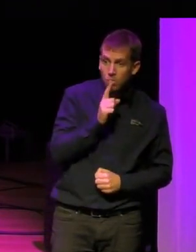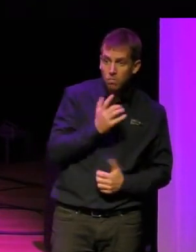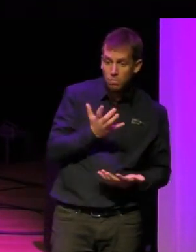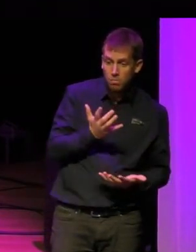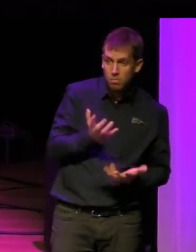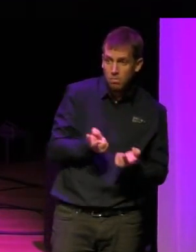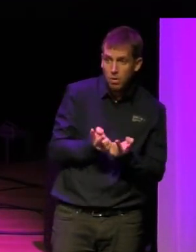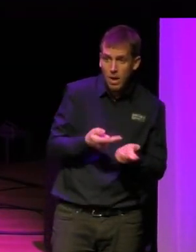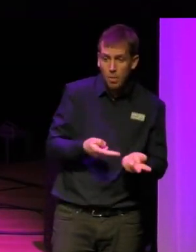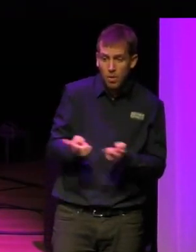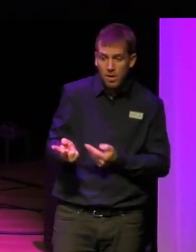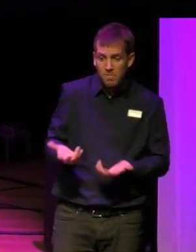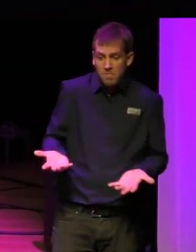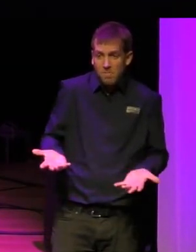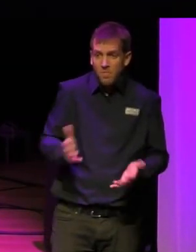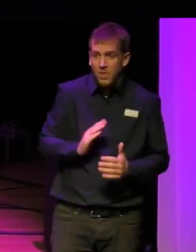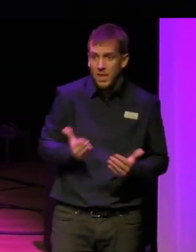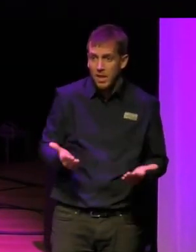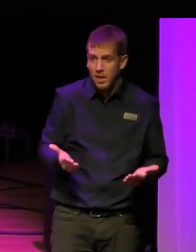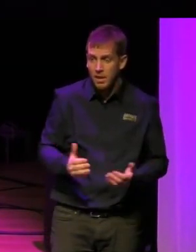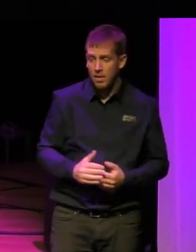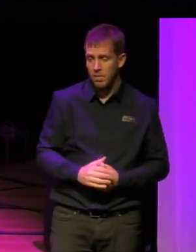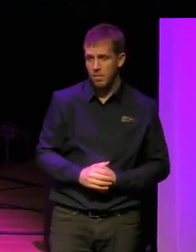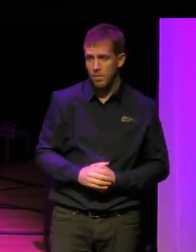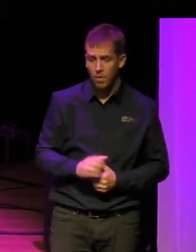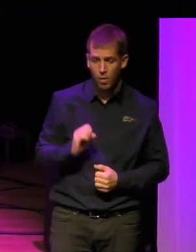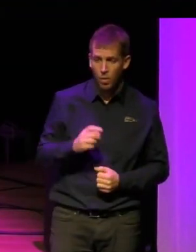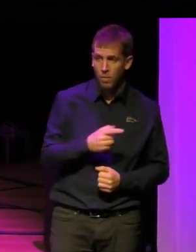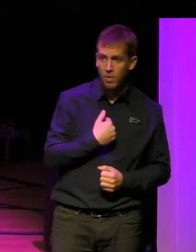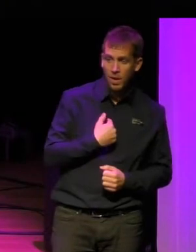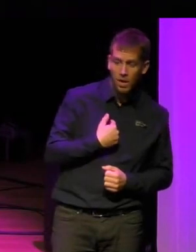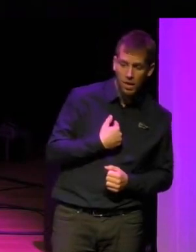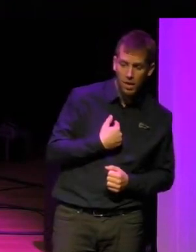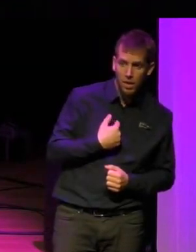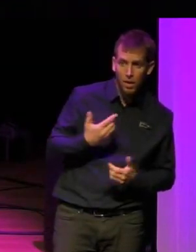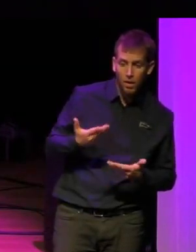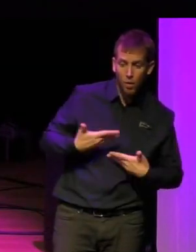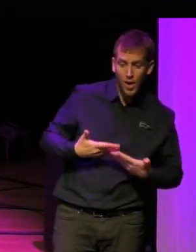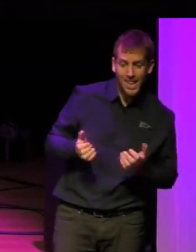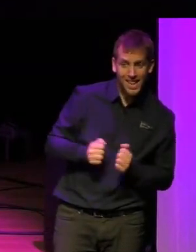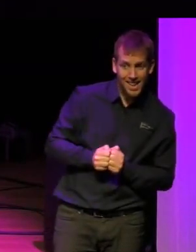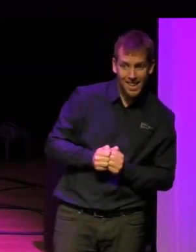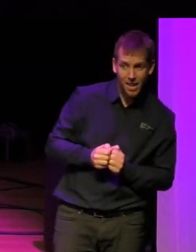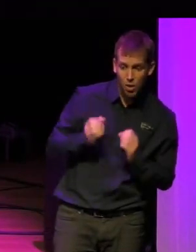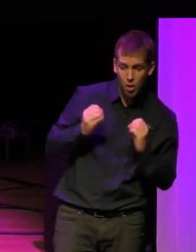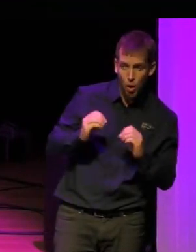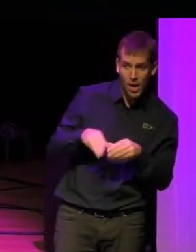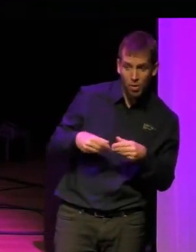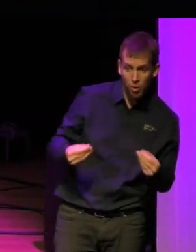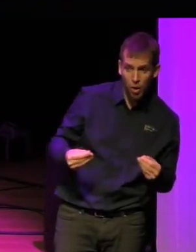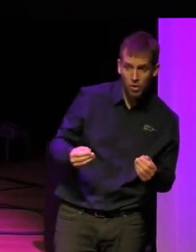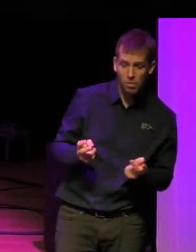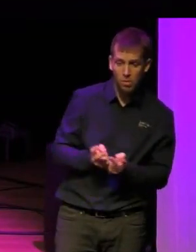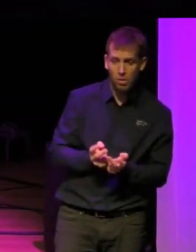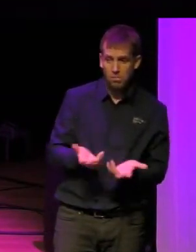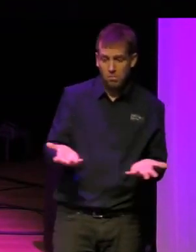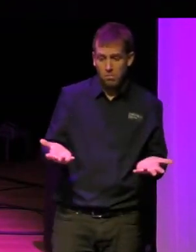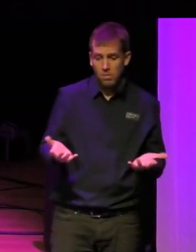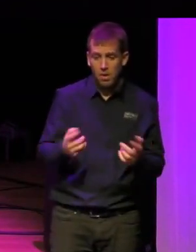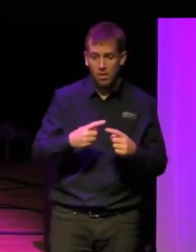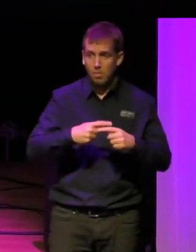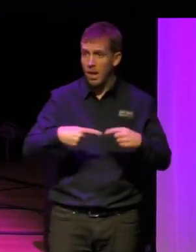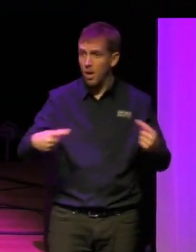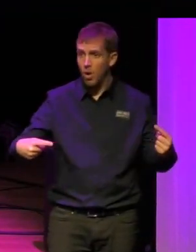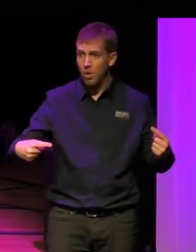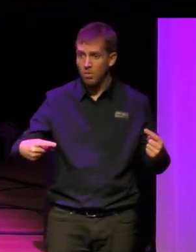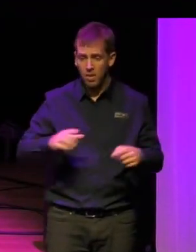demokratin betyder ingenting. Om vi ska inte få något resultat av det som vi kämpar för, då det är ingen skillnad